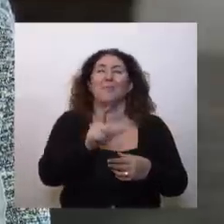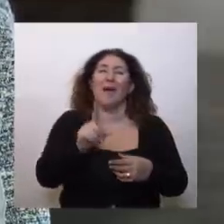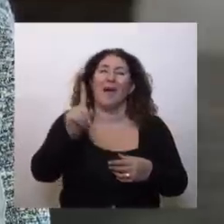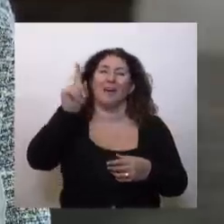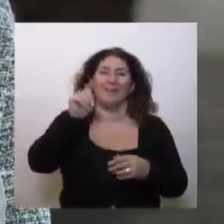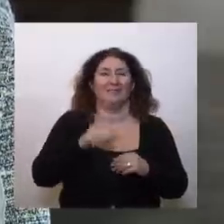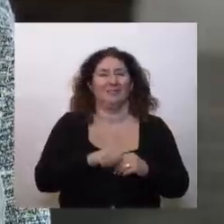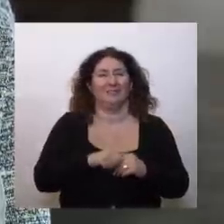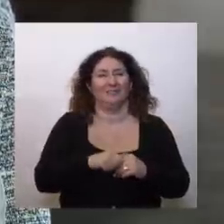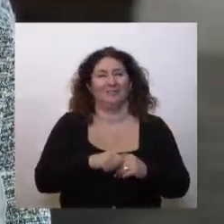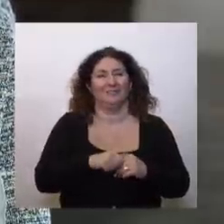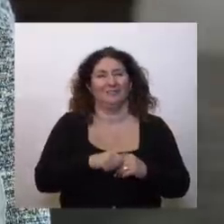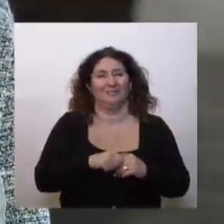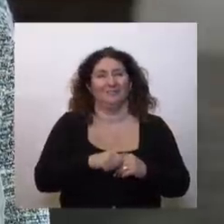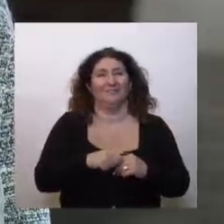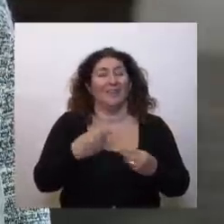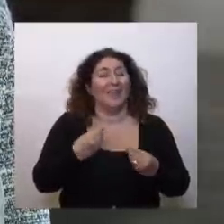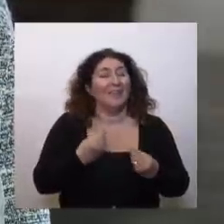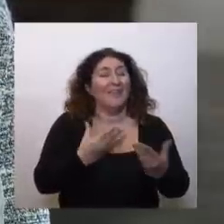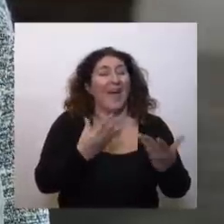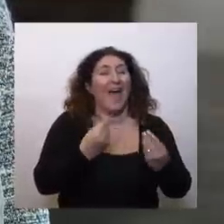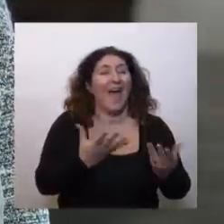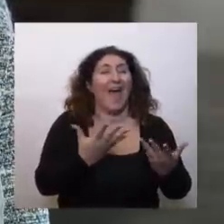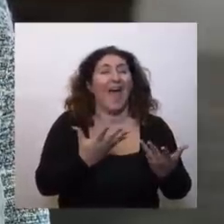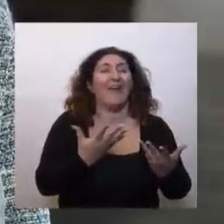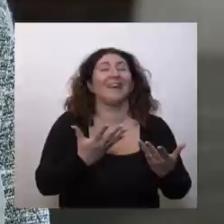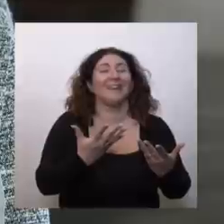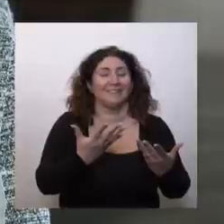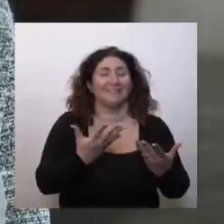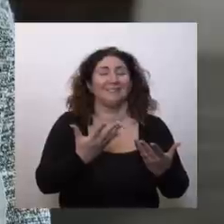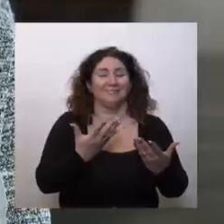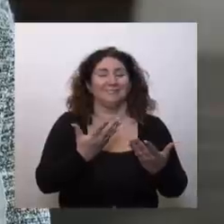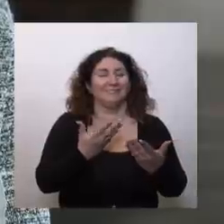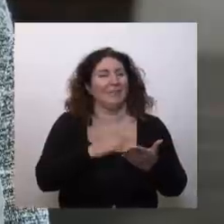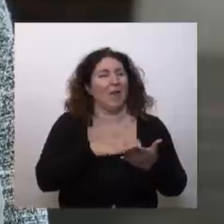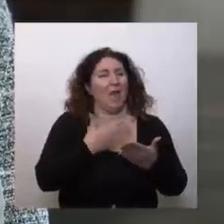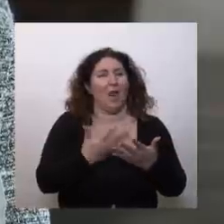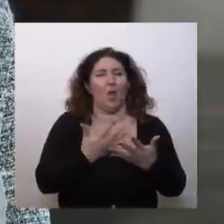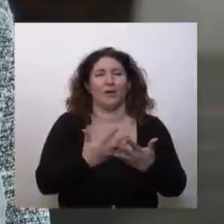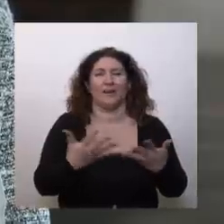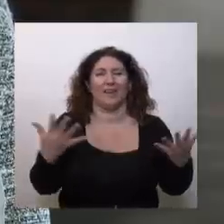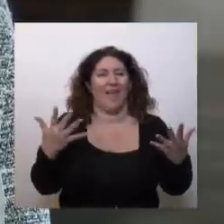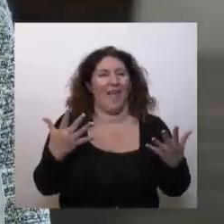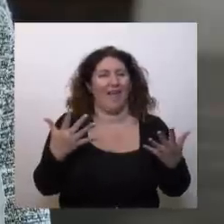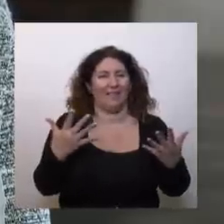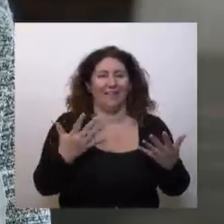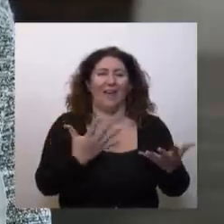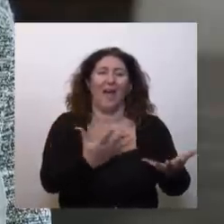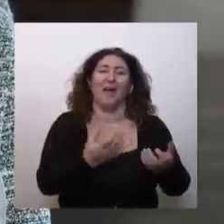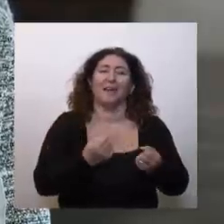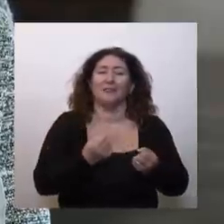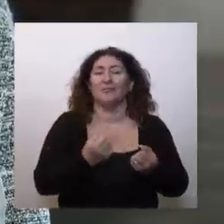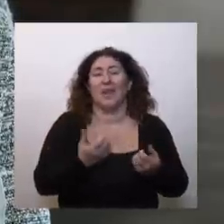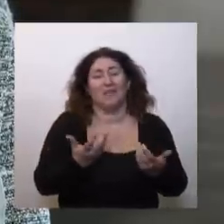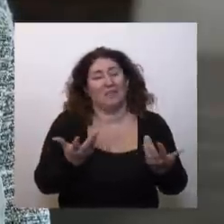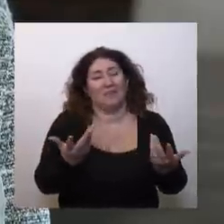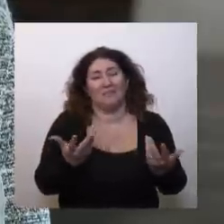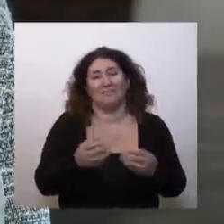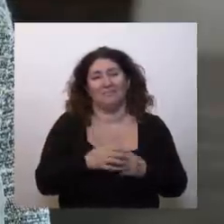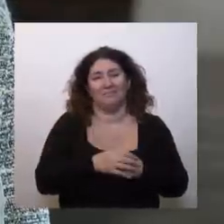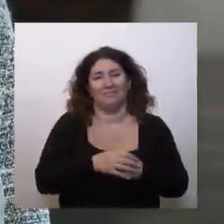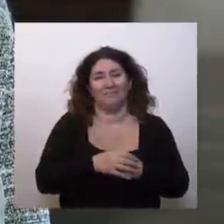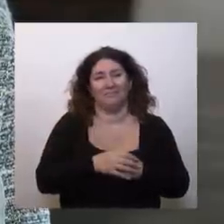beati nel dare che nel ricevere. E un discepolo di Gesù, indiano, l'ha tradotto